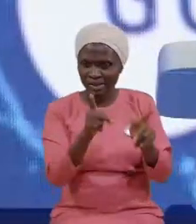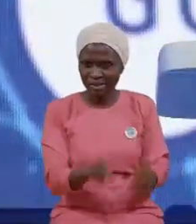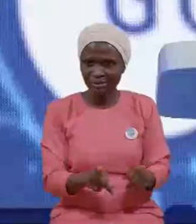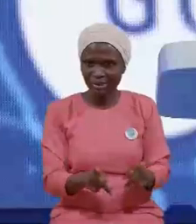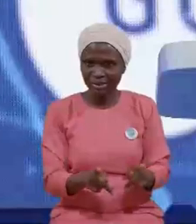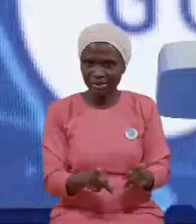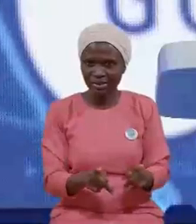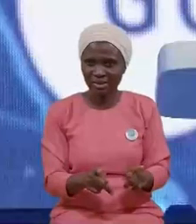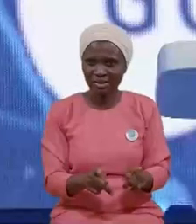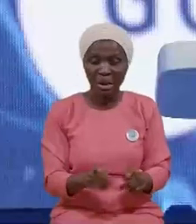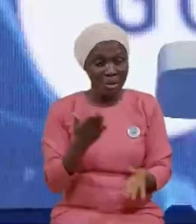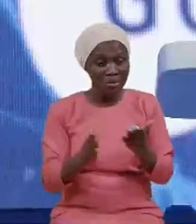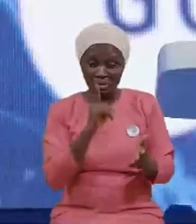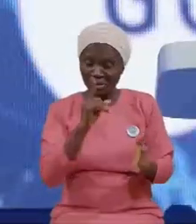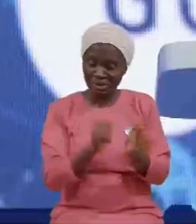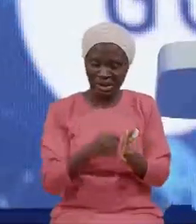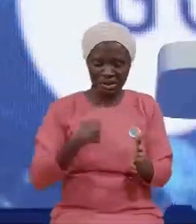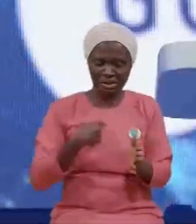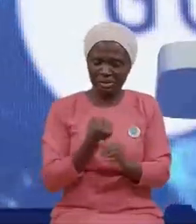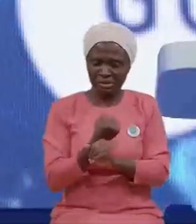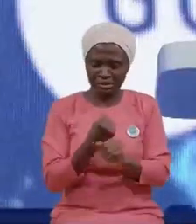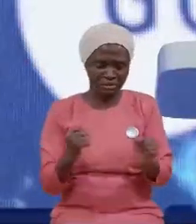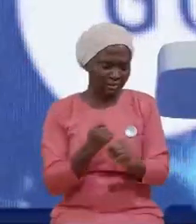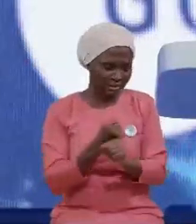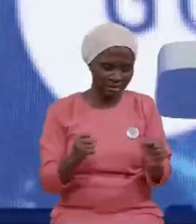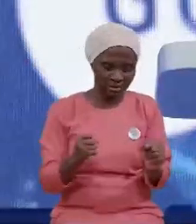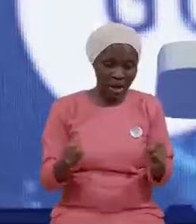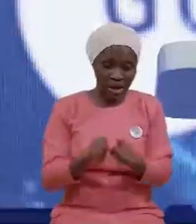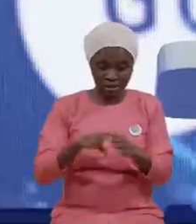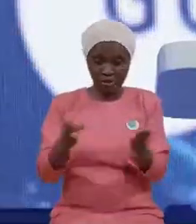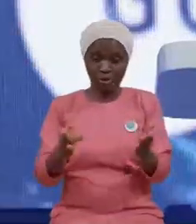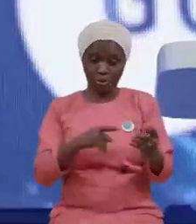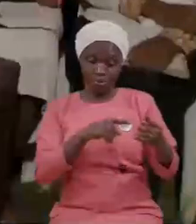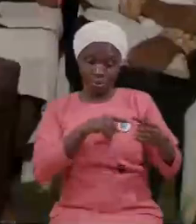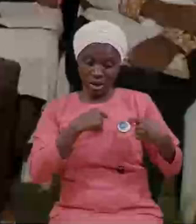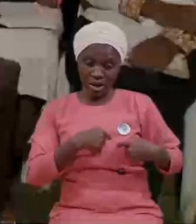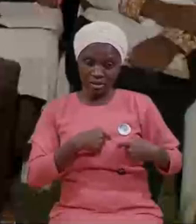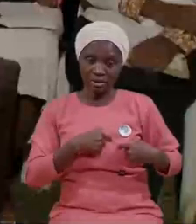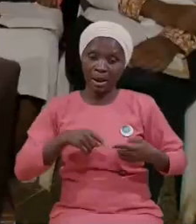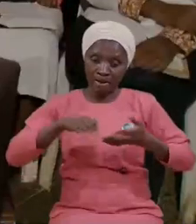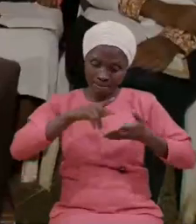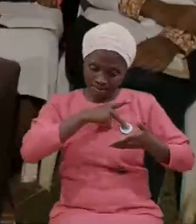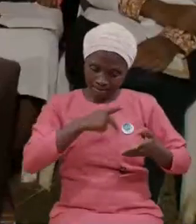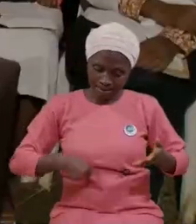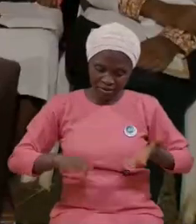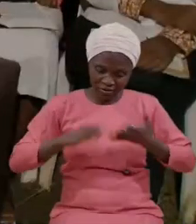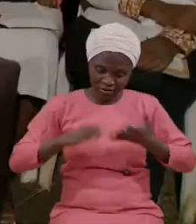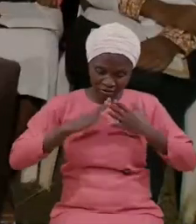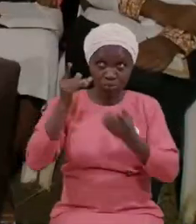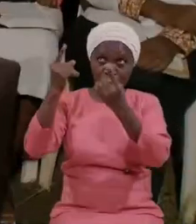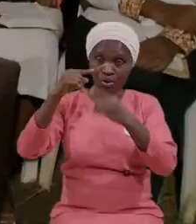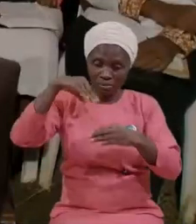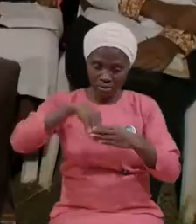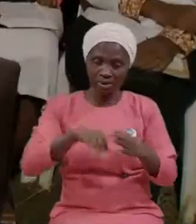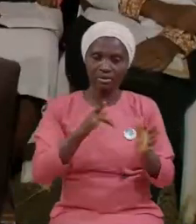cette personne, pour être rassurée du vrai salut dans sa vie, doit d'abord ouvrir son cœur au Prince de la paix pour